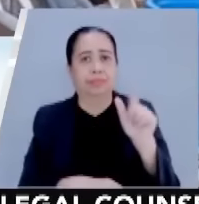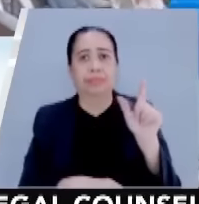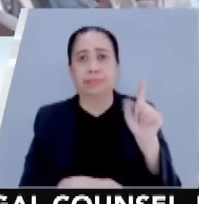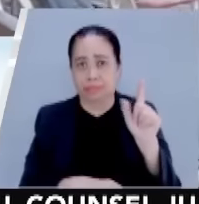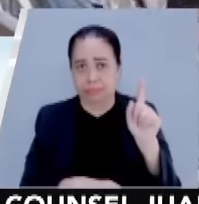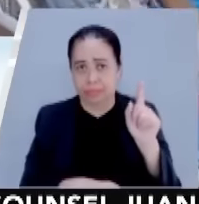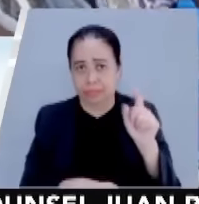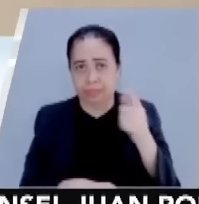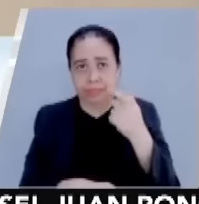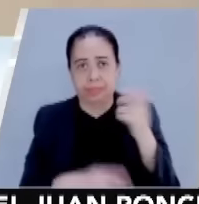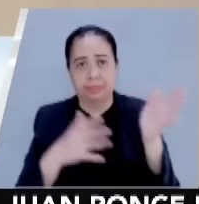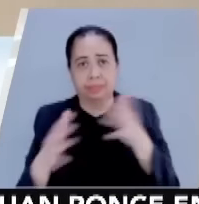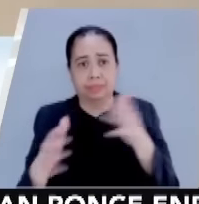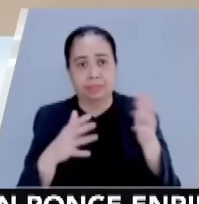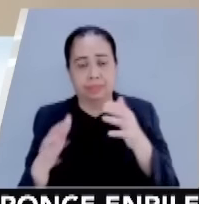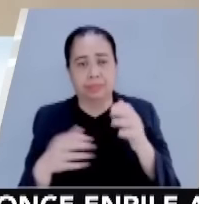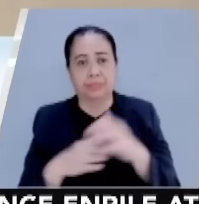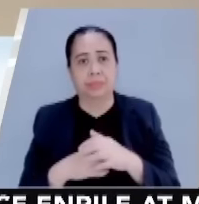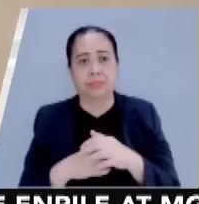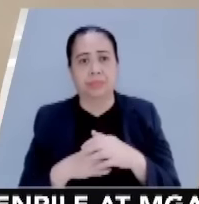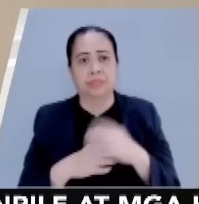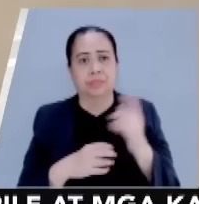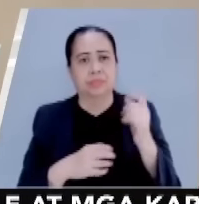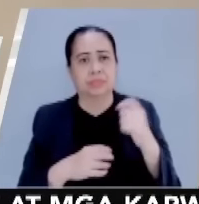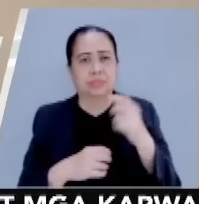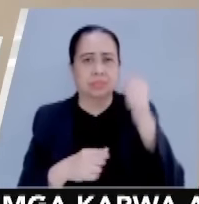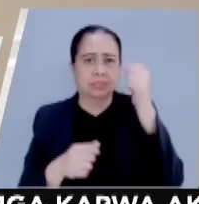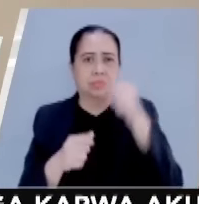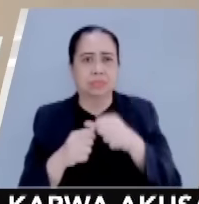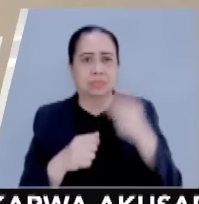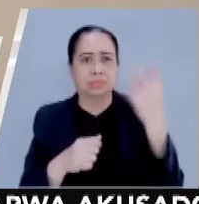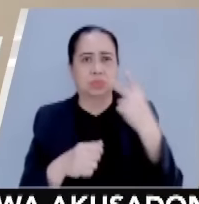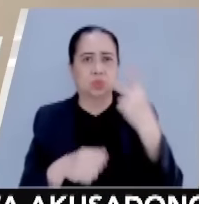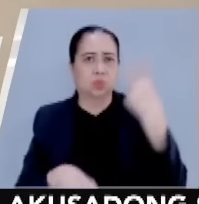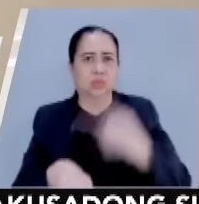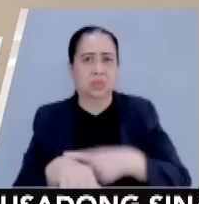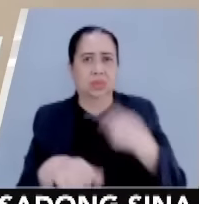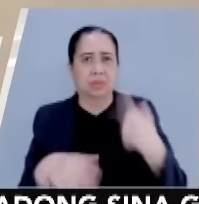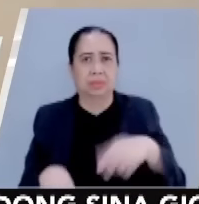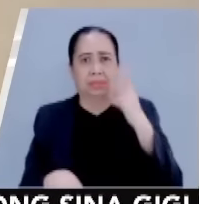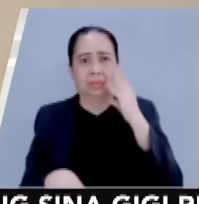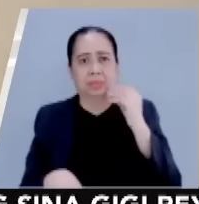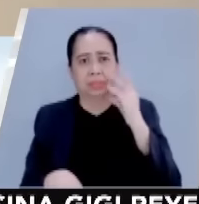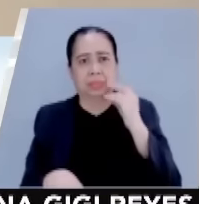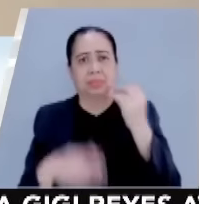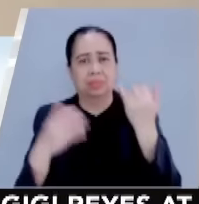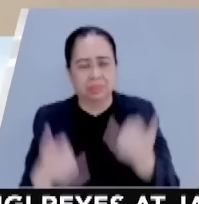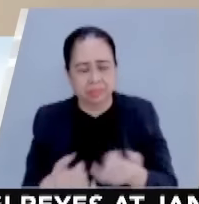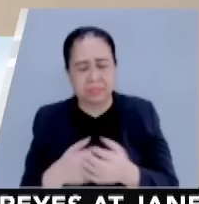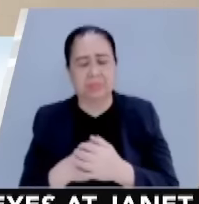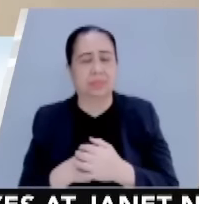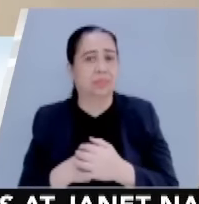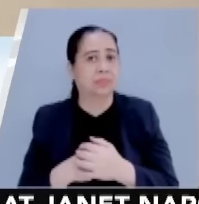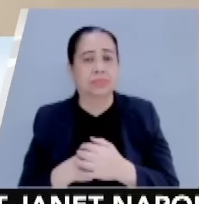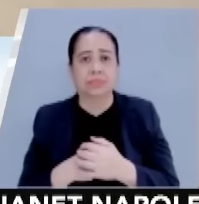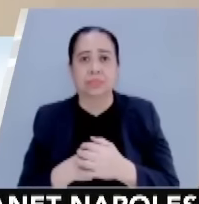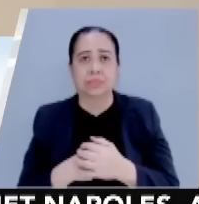sa bagyong Kiko. Naalala ko noon, 2 beses na yun, tapos ito, mas grabe.